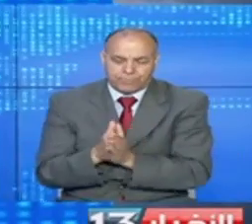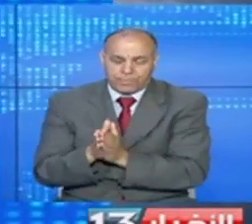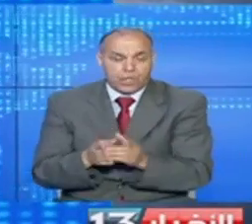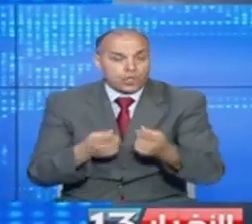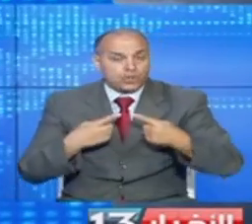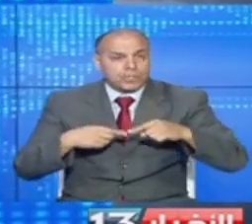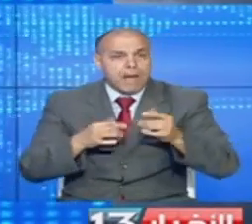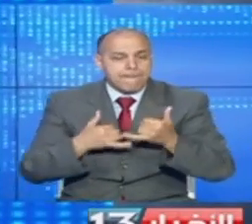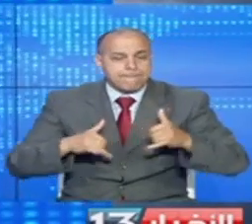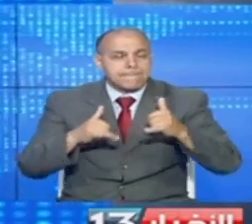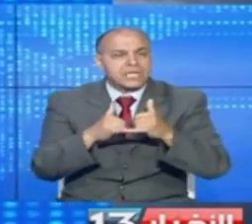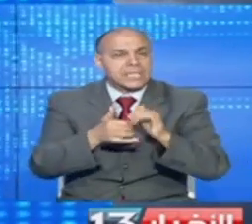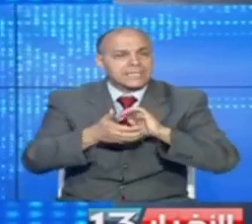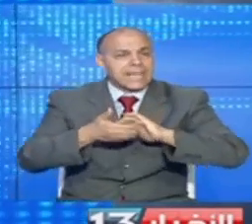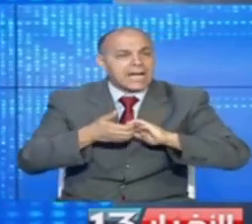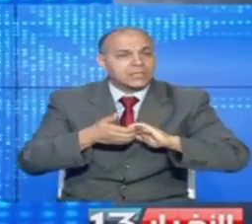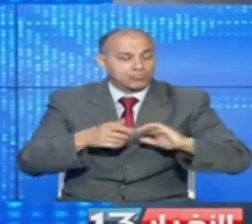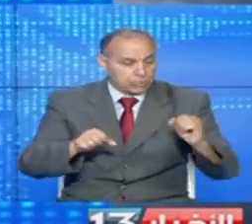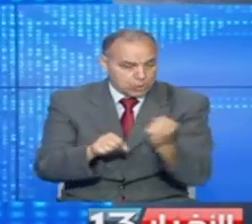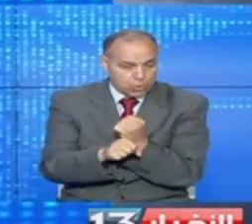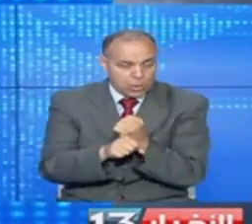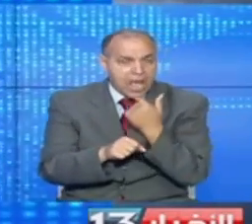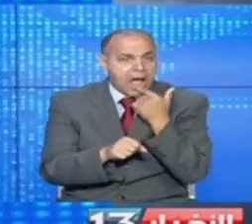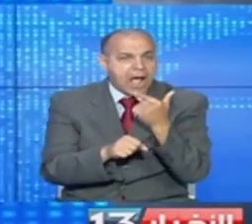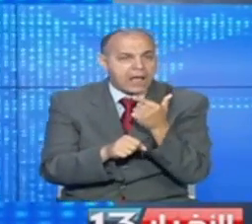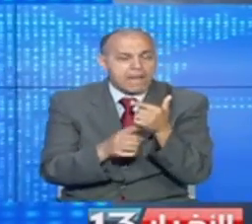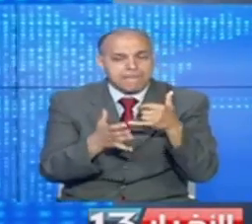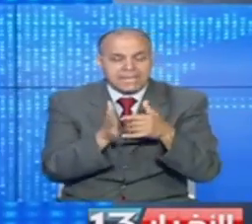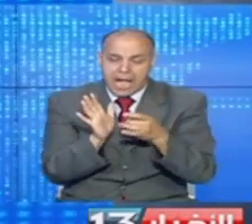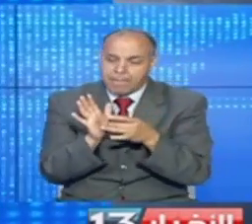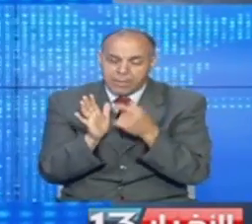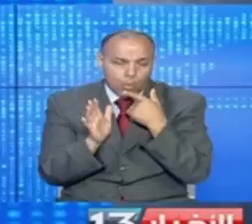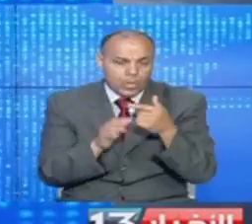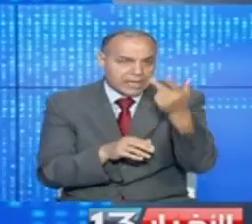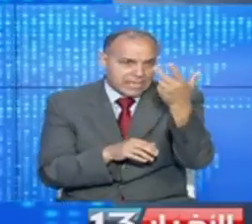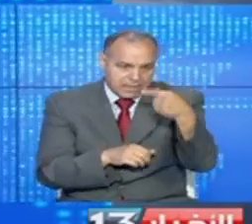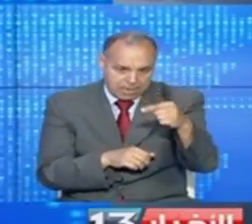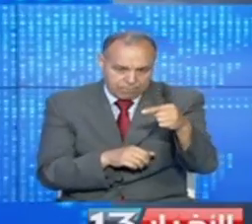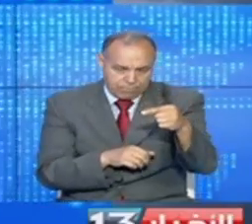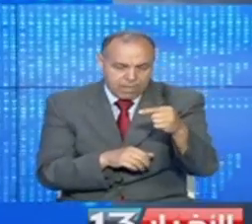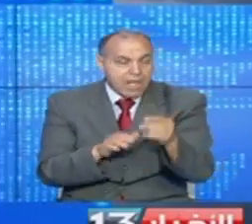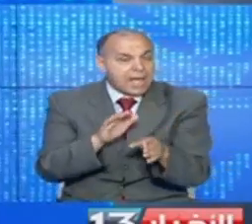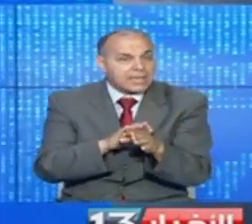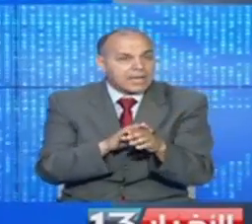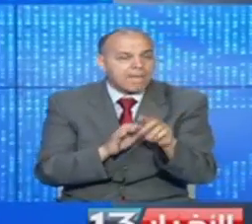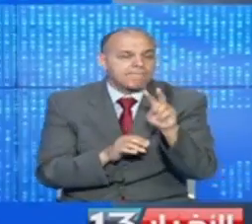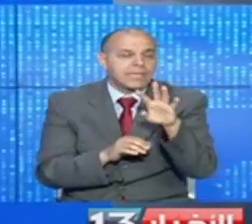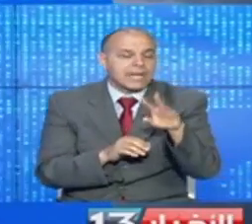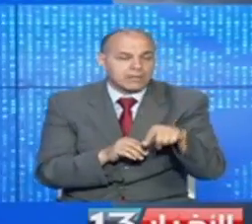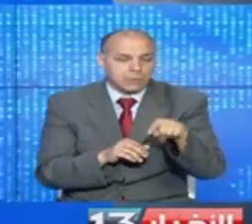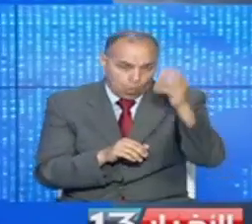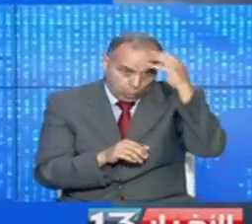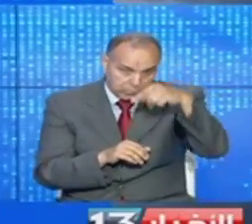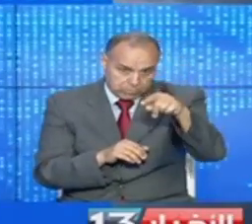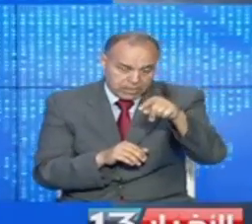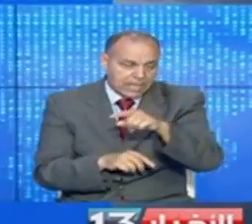اجتماع المجلس الوطني للاتحاد العام التونسي للشغل ستحتضن مدينة الحمامات على امتداد 3 أيام انطلاقا من 24 أوت